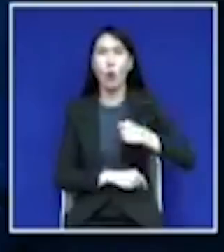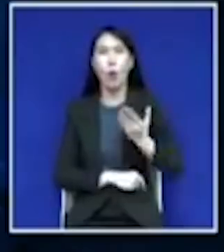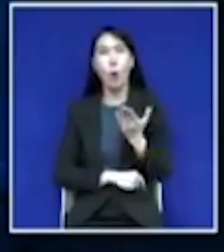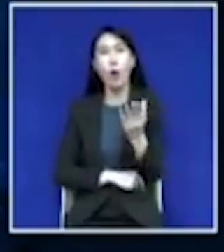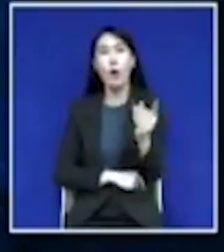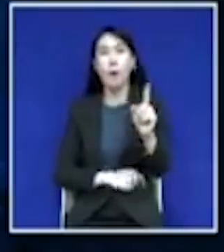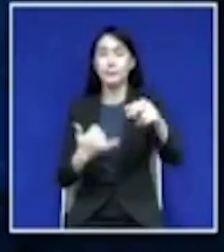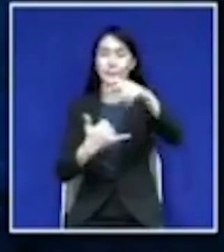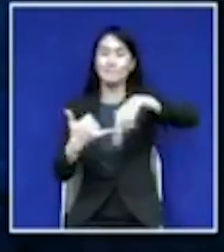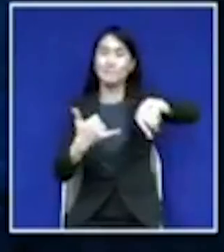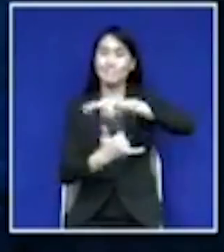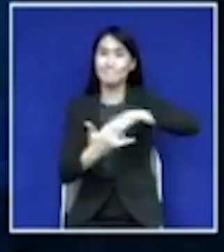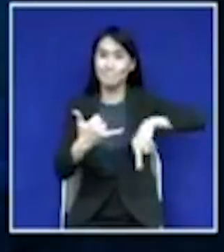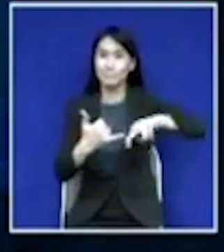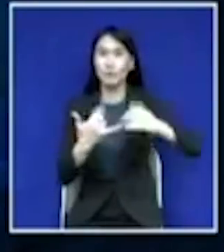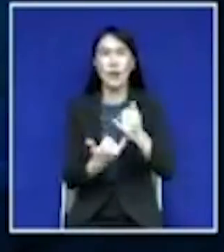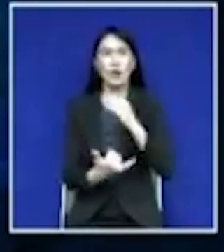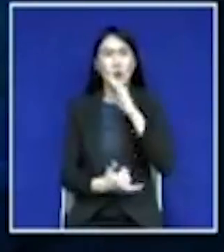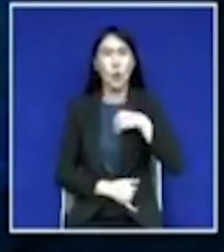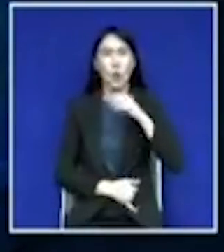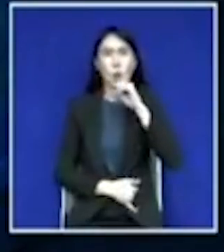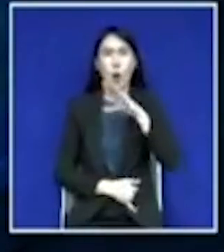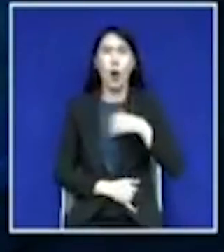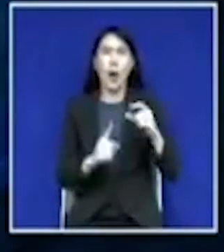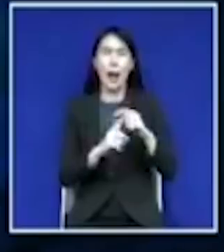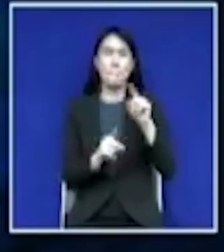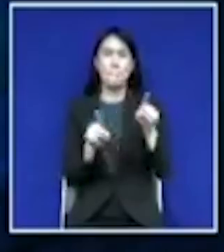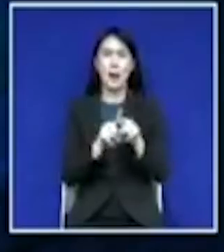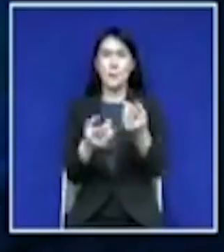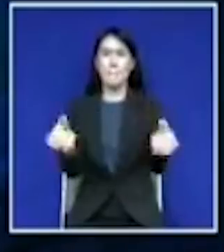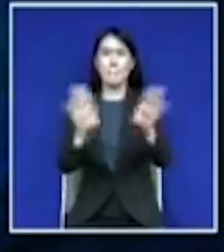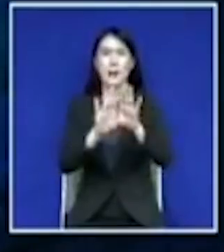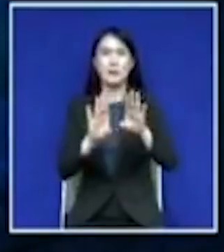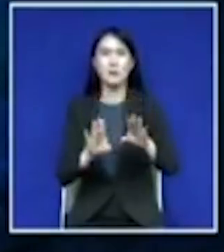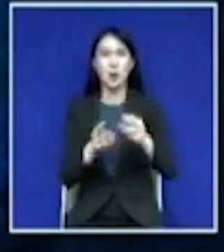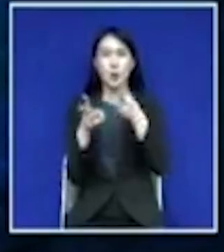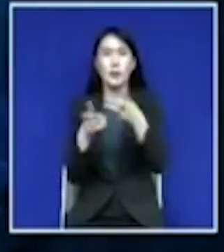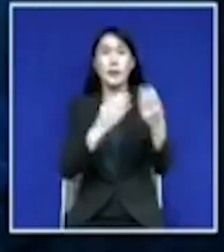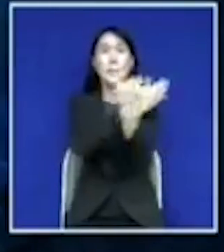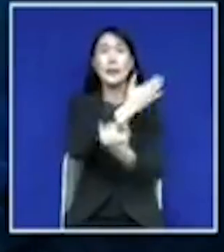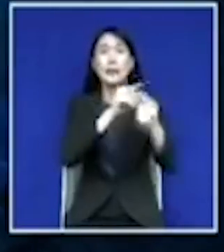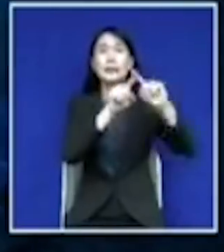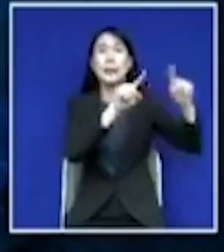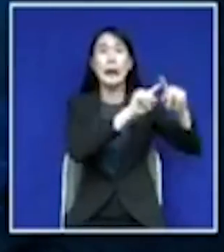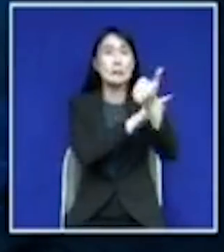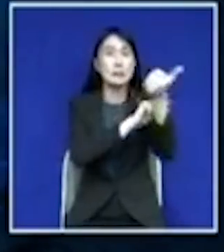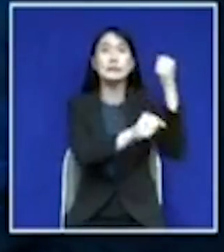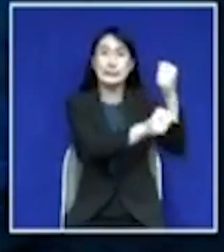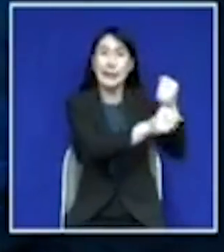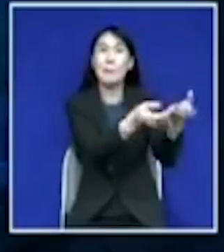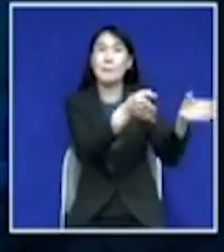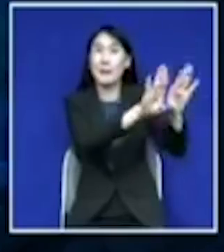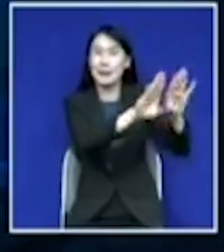ครับการล็อกดาวน์เราฟังดูอาจจะเป็นวิธีการที่ประเทศต่างๆเขาทำกันเนื่องมาจากว่าบางที